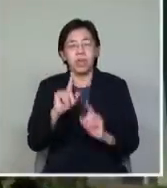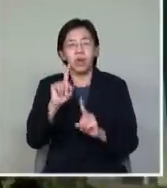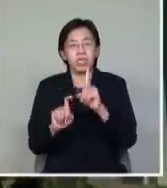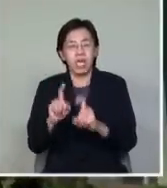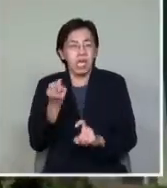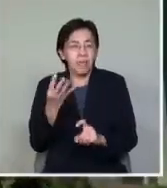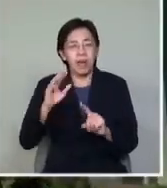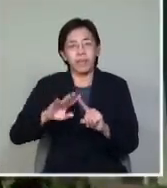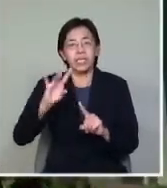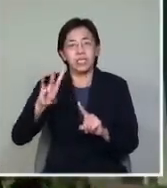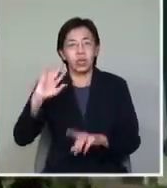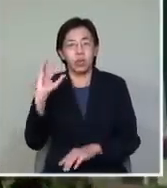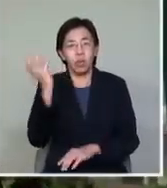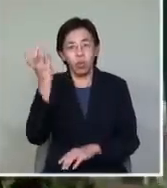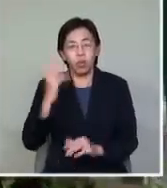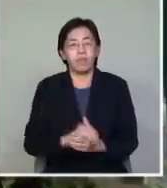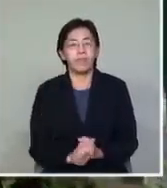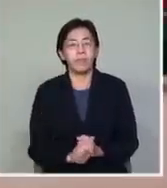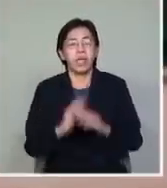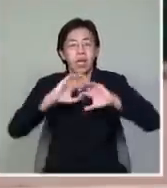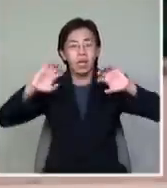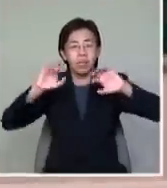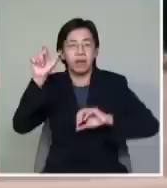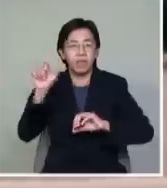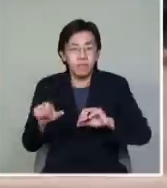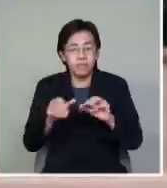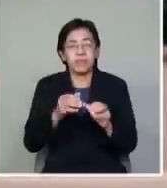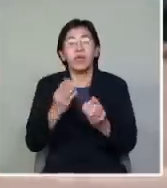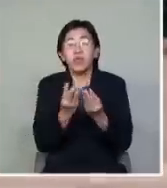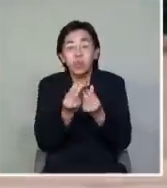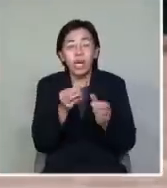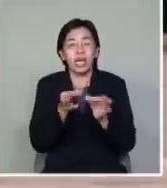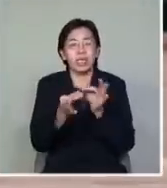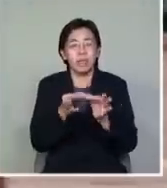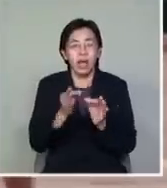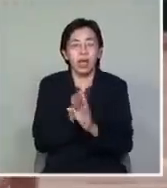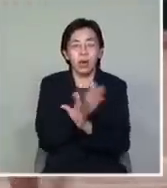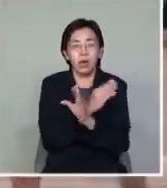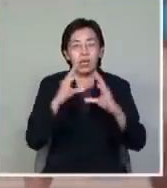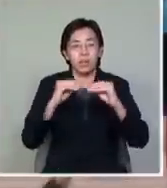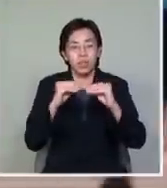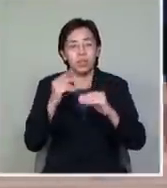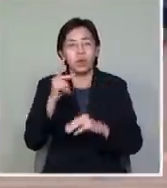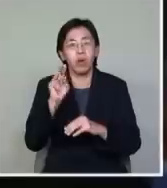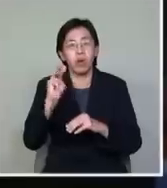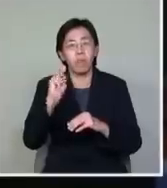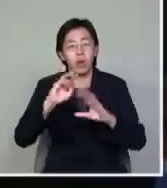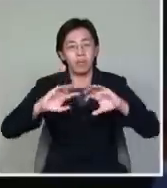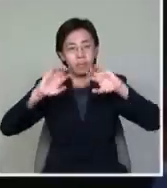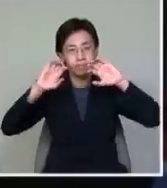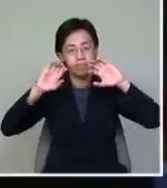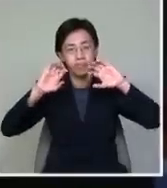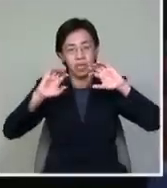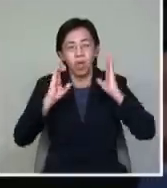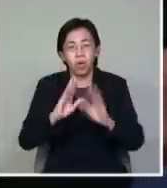ตสูงสุดอันดับ7ของโลกทางรัฐบาลฝรั่งเศสเปิดเผยตัวเลขนี้ก่อนการประชุมคณะรัฐมนตรีและบรรดาผู้เชี่ยวชาญด้